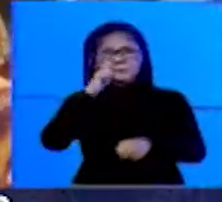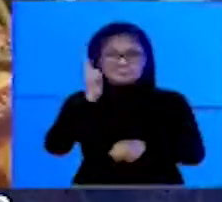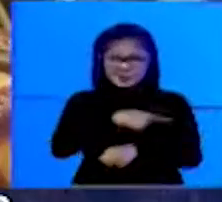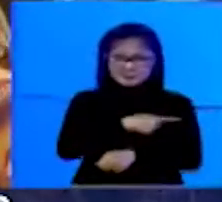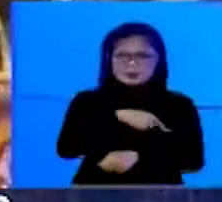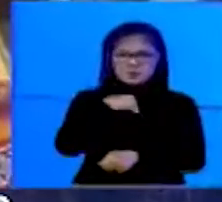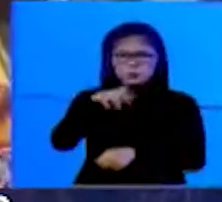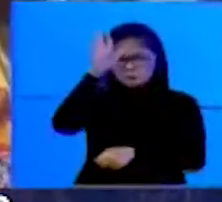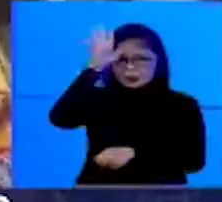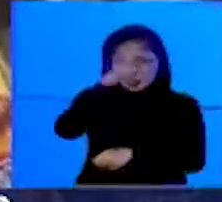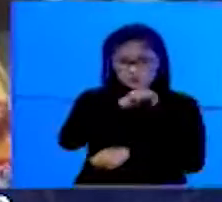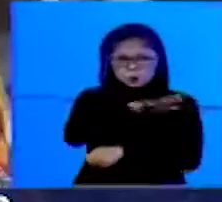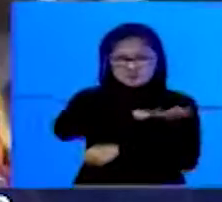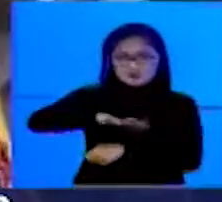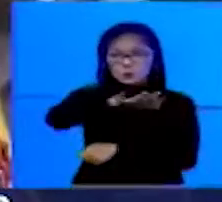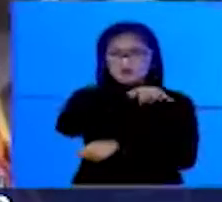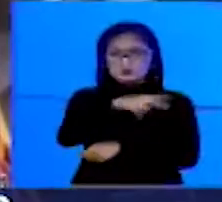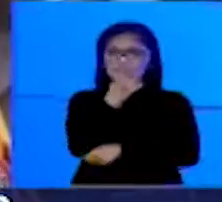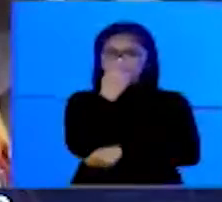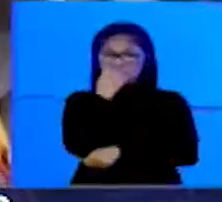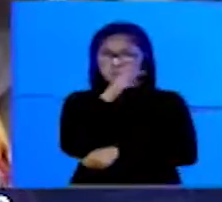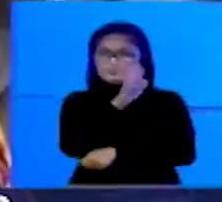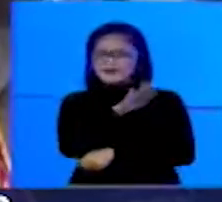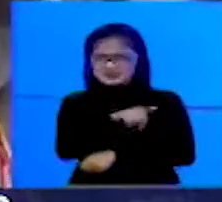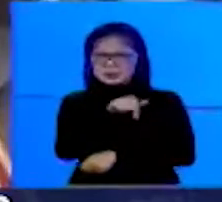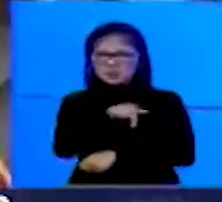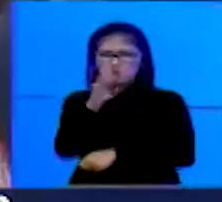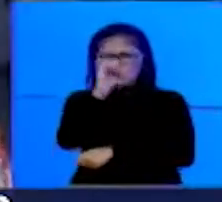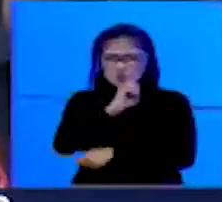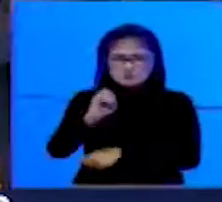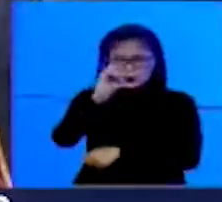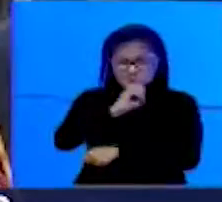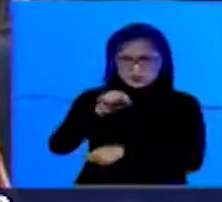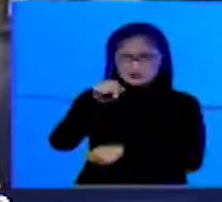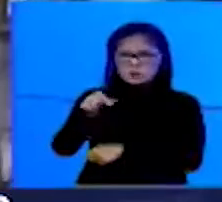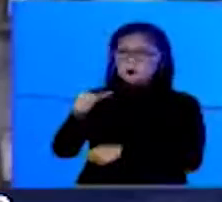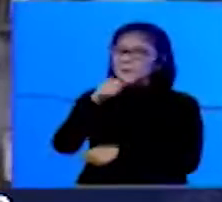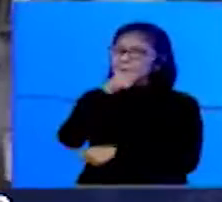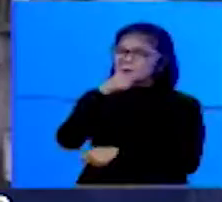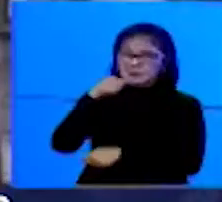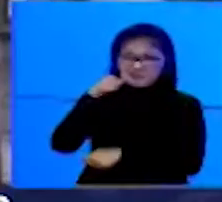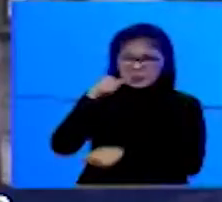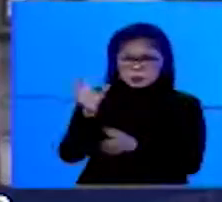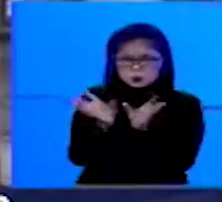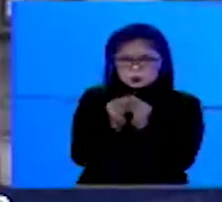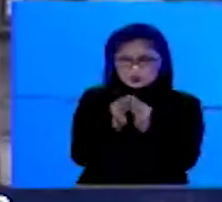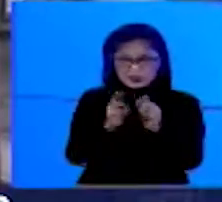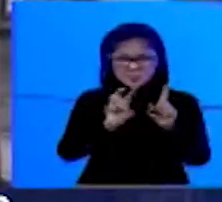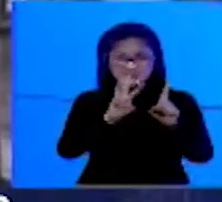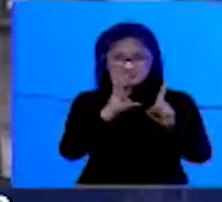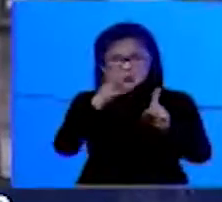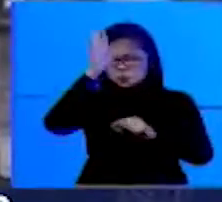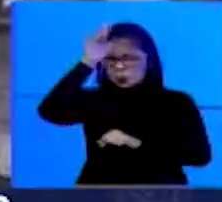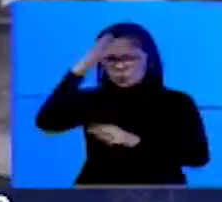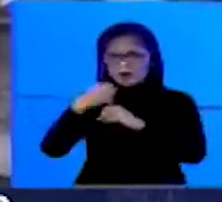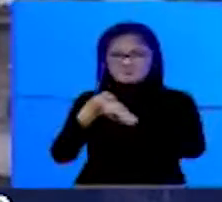sendiri kota Bandung saat ini masih di level orange mendekati merah. Kita temukan 13 reaktif. 13 reaktif ini